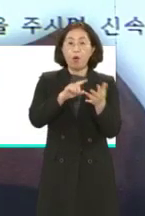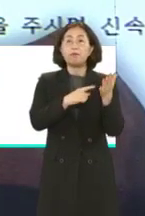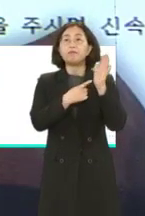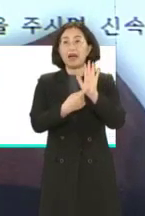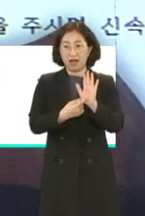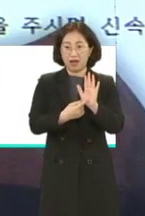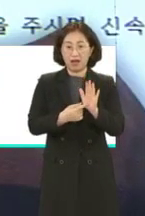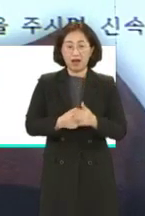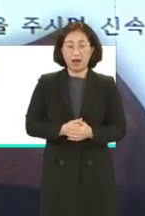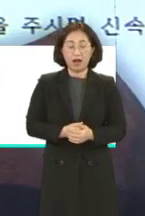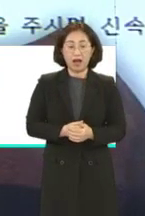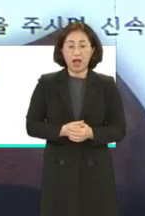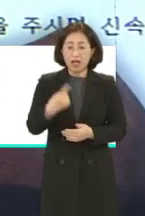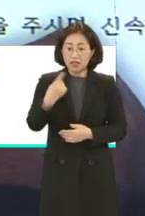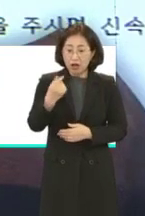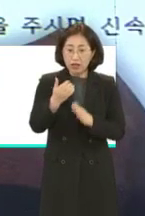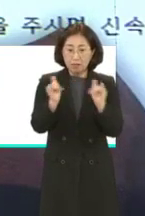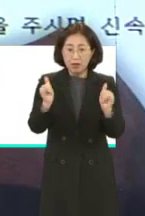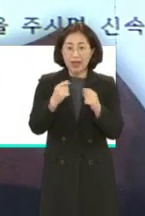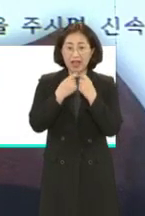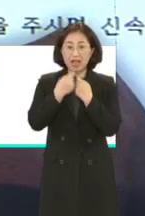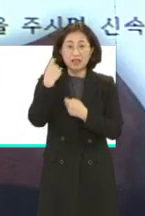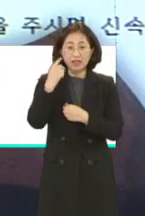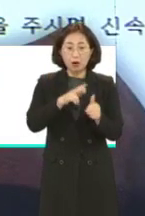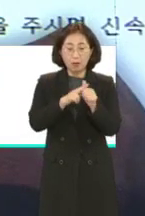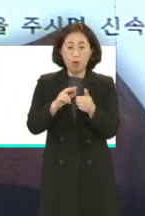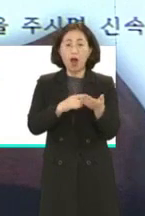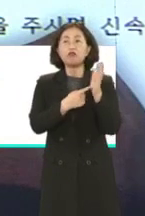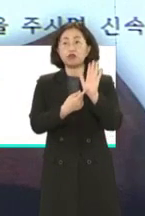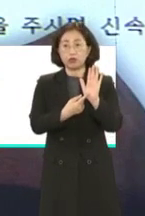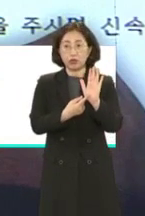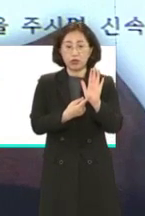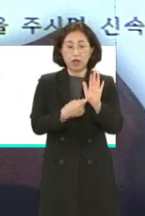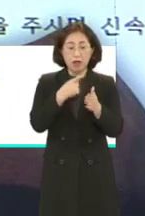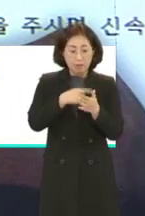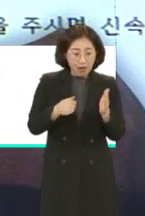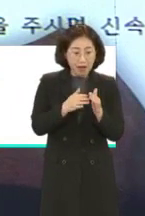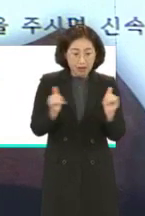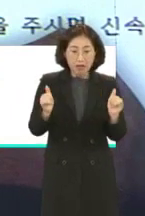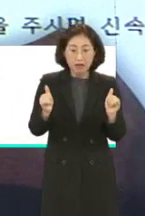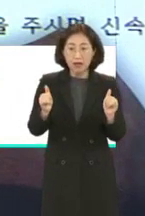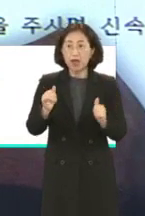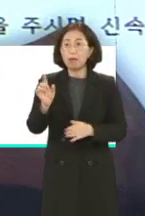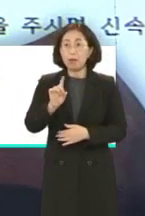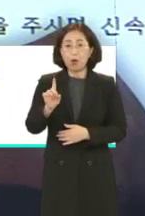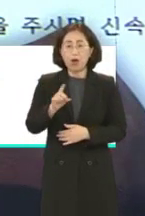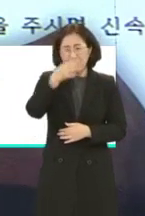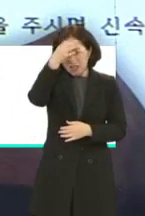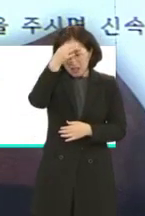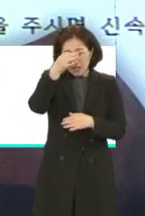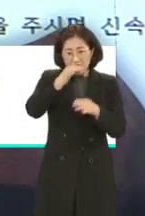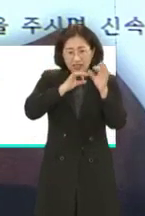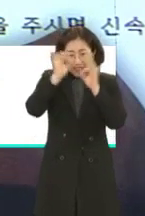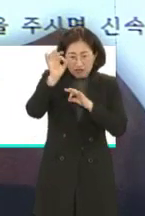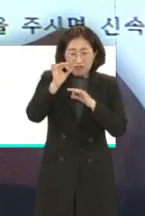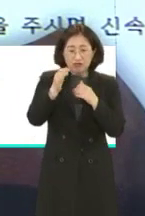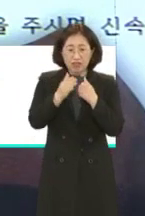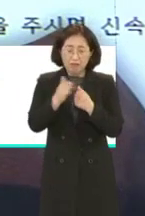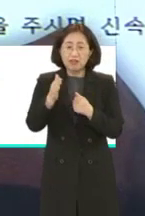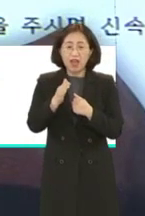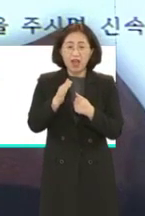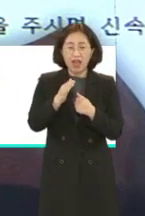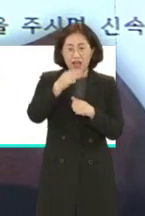노출됐습니다. 대략 천여 명의 개인정보가 유출된 것으로 보이는데 피해자들에게 전달된 건 실수로 벌어진 일이라는 해명이